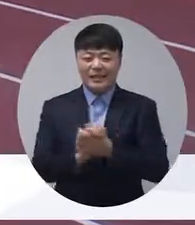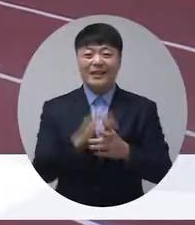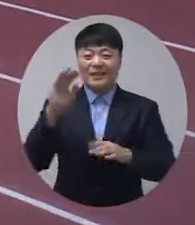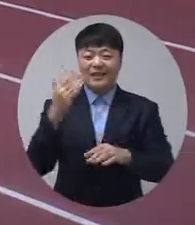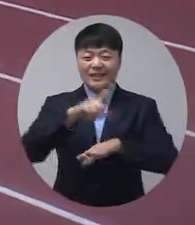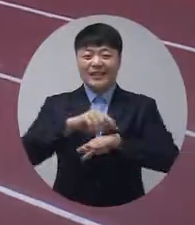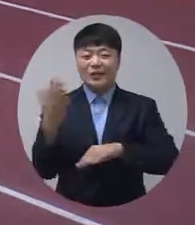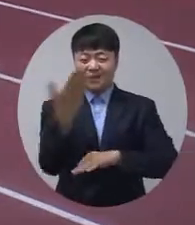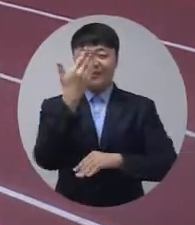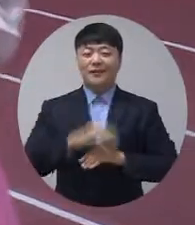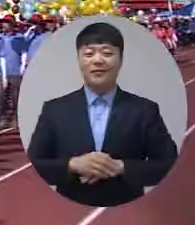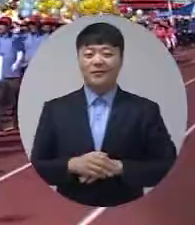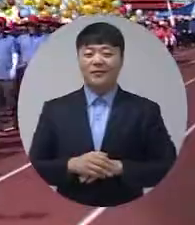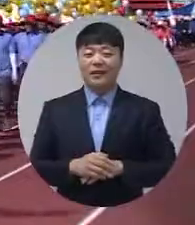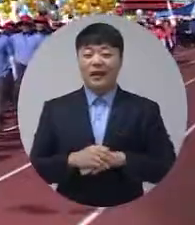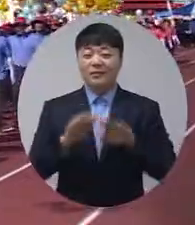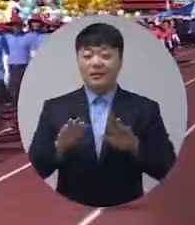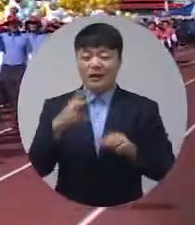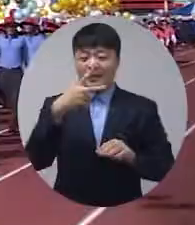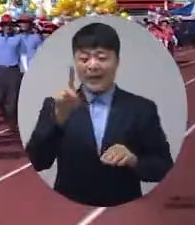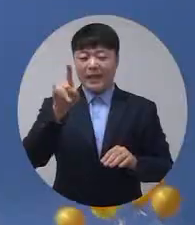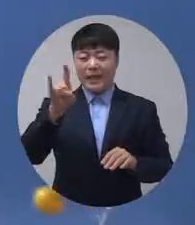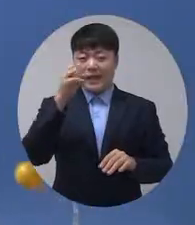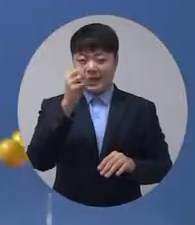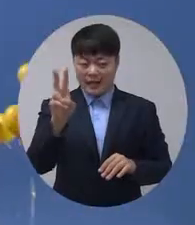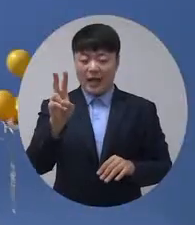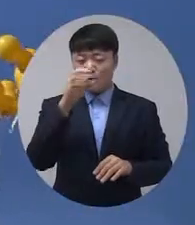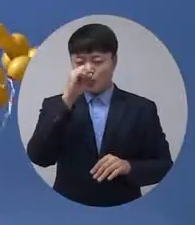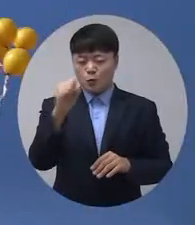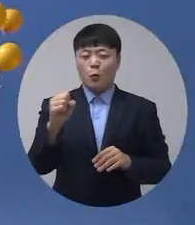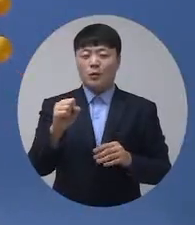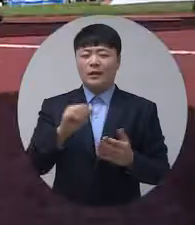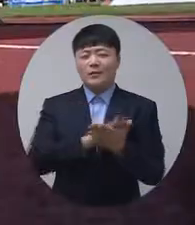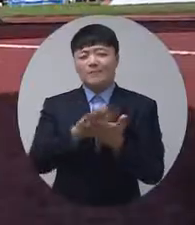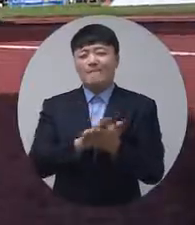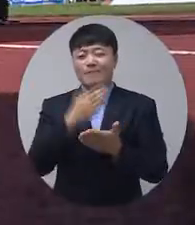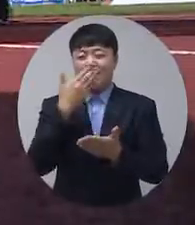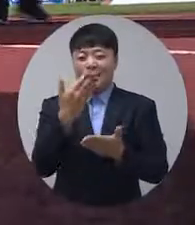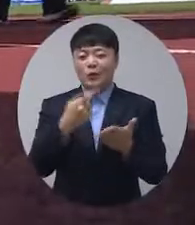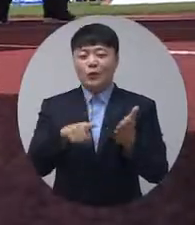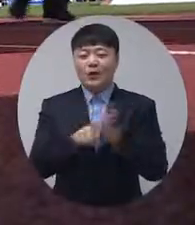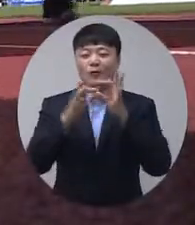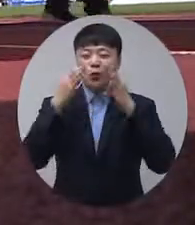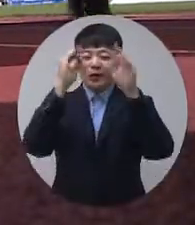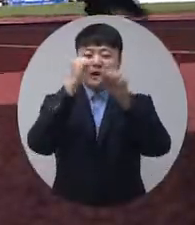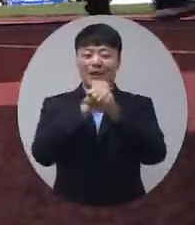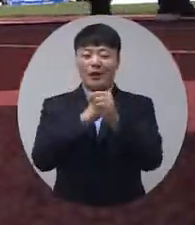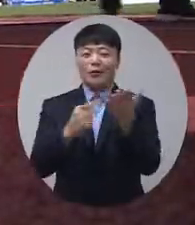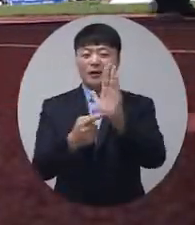되기도 했습니다 화천군은 대야 문화재가 앞으로도 품격 있는 한마당이 될 수 있도록 노력하겠다 고